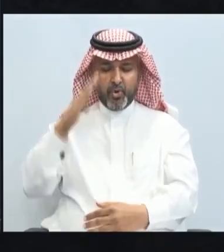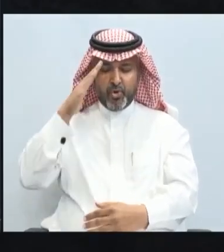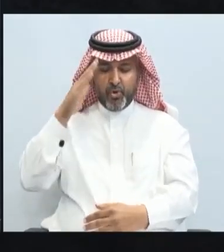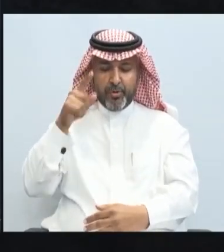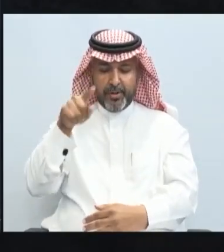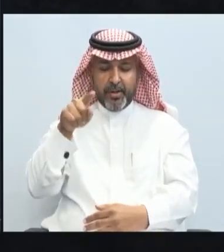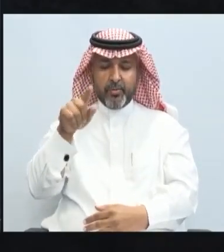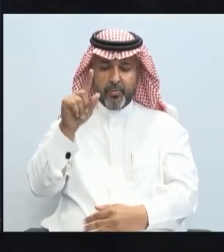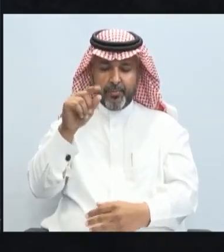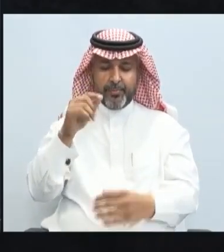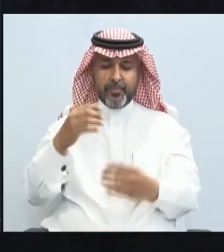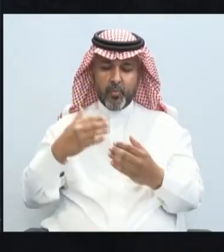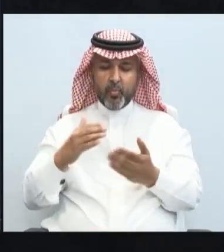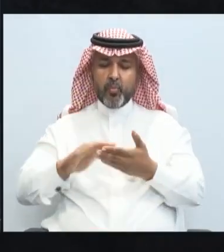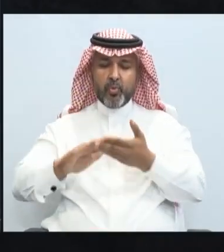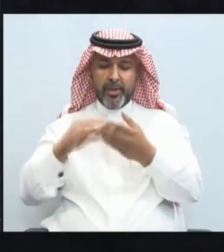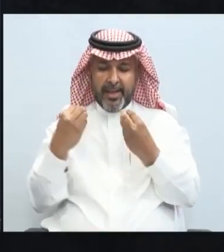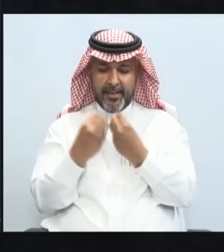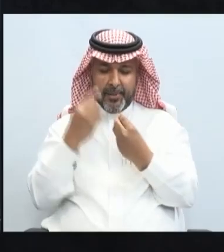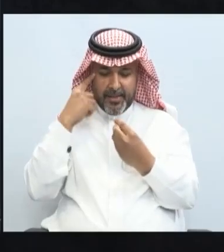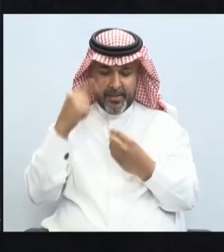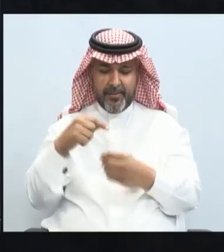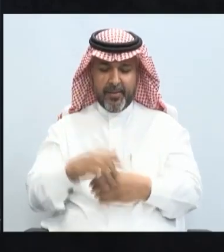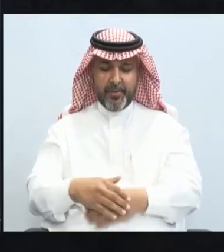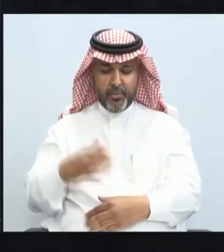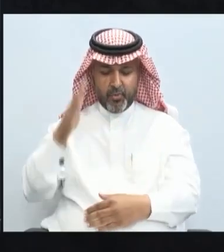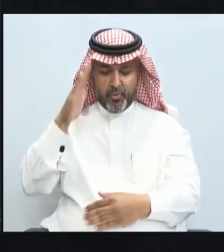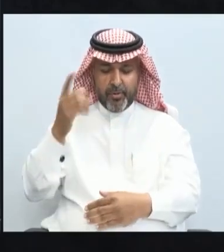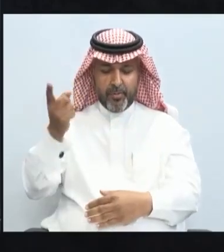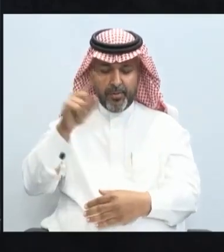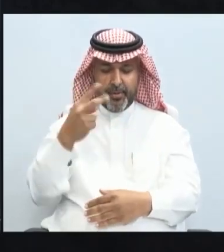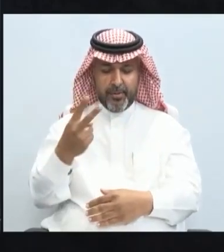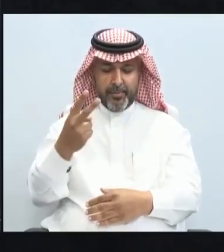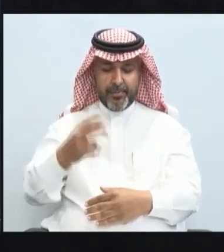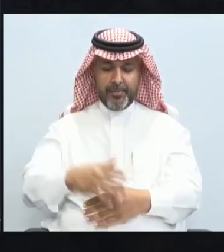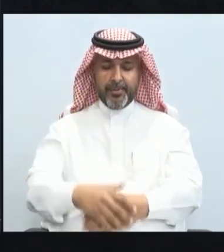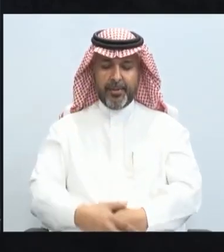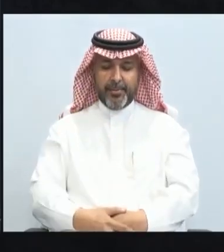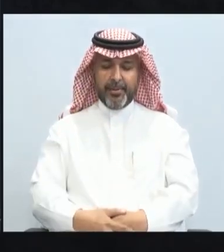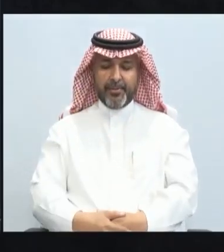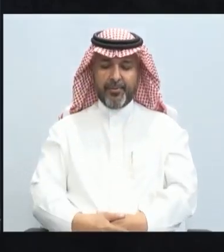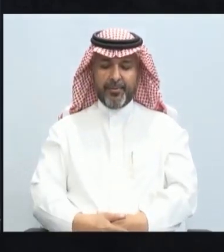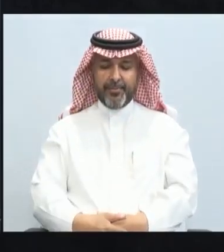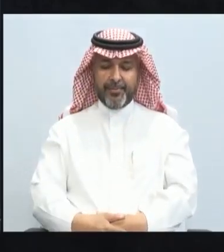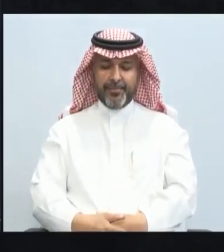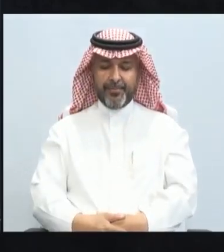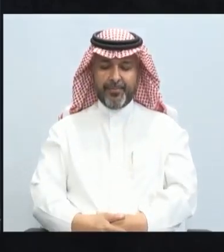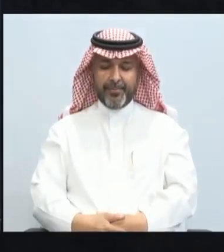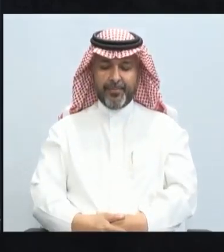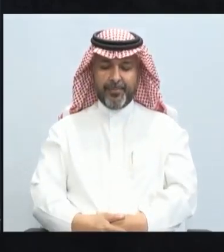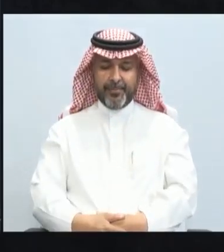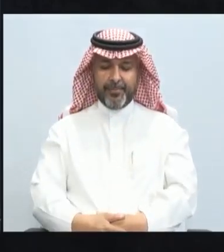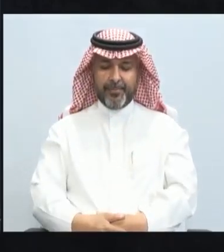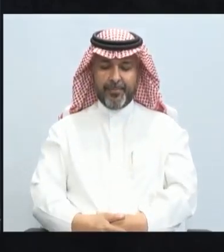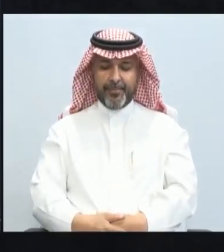والمخرجين وطاقم قناه عين شكرا للجميع ونتمنى باذن الله تعالى دائما وابدا لكم